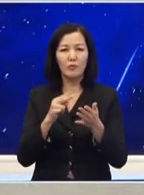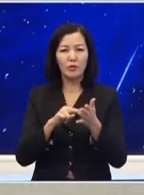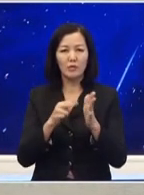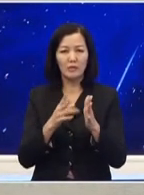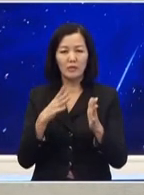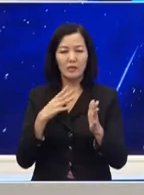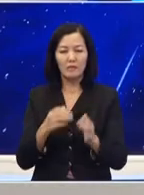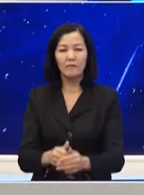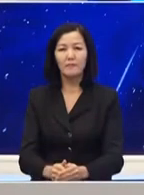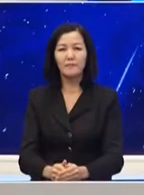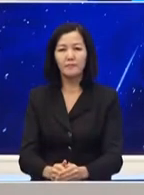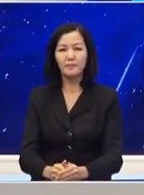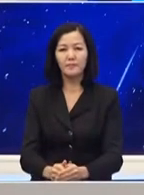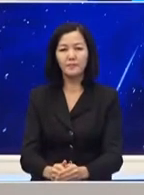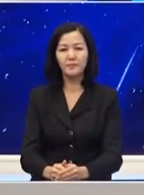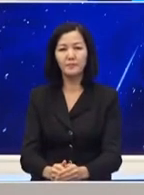средств.